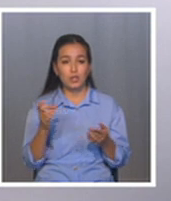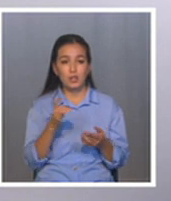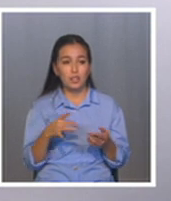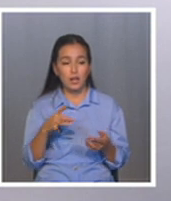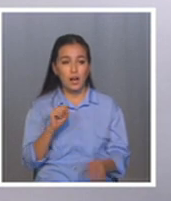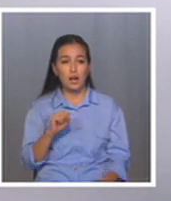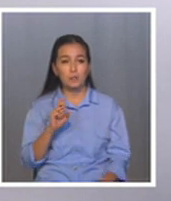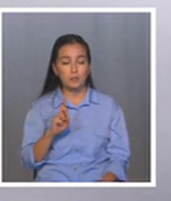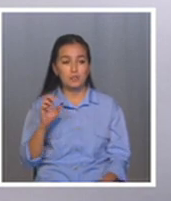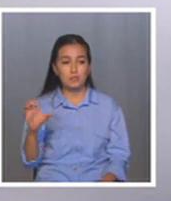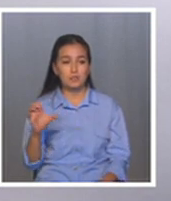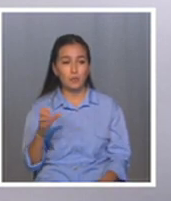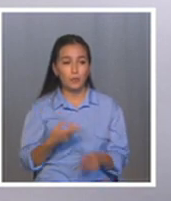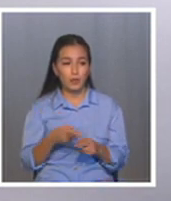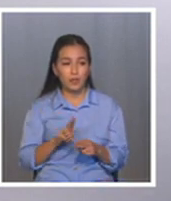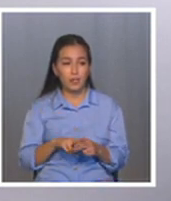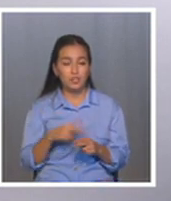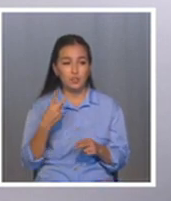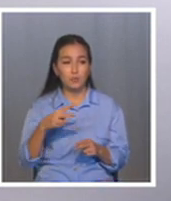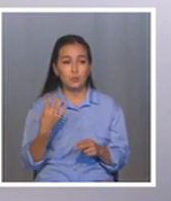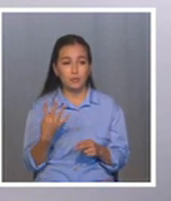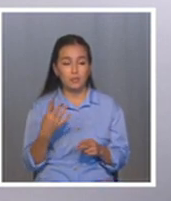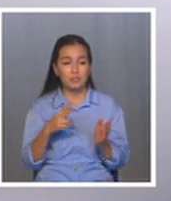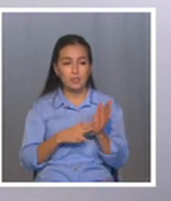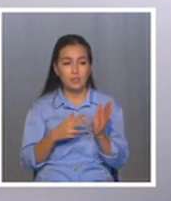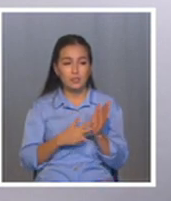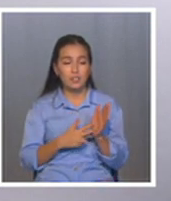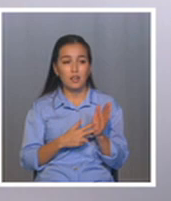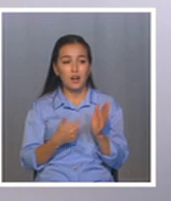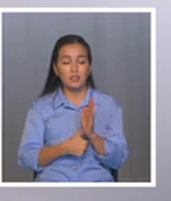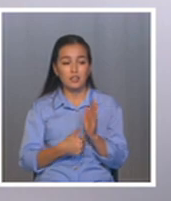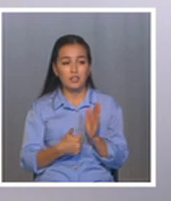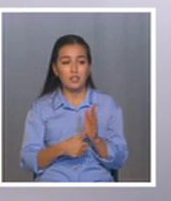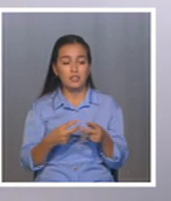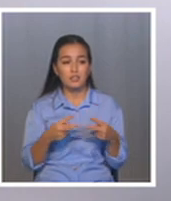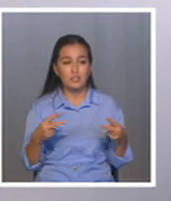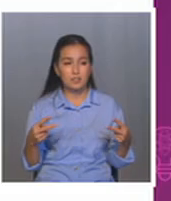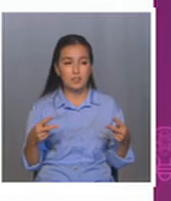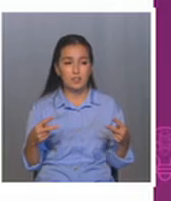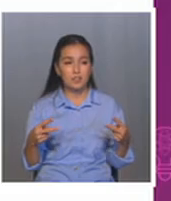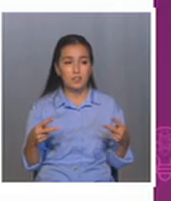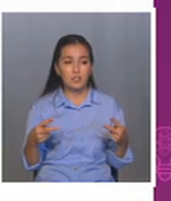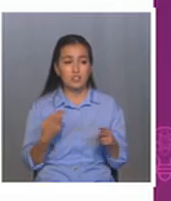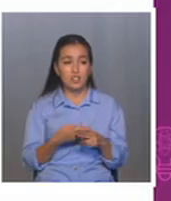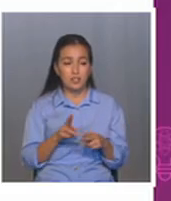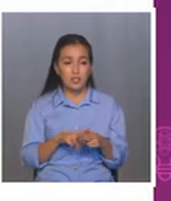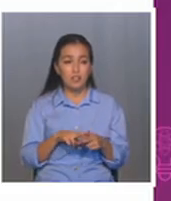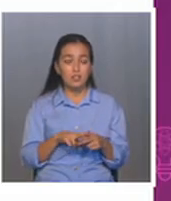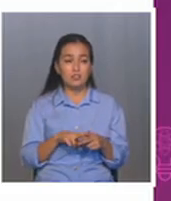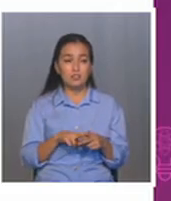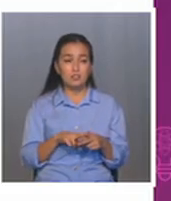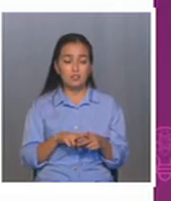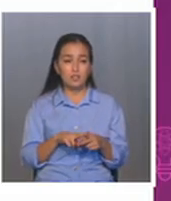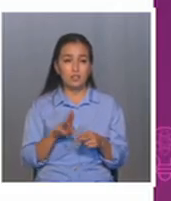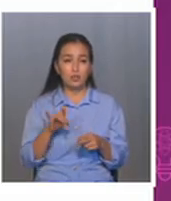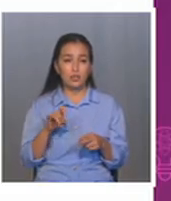C. Олар 24-ке, 8-ге және 6-ға тең. Жаңағы теорема бойынша